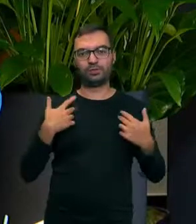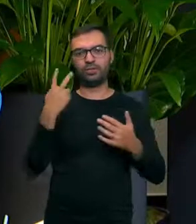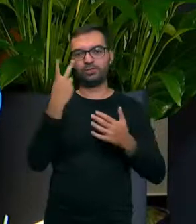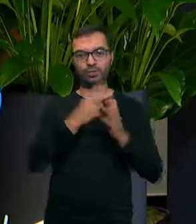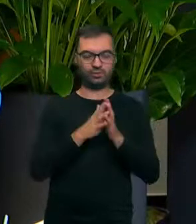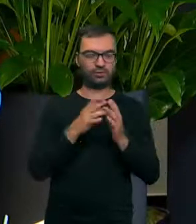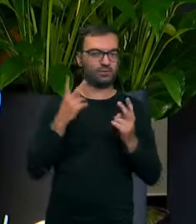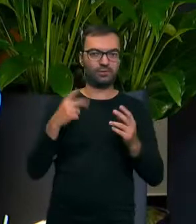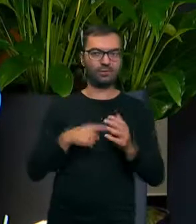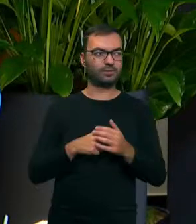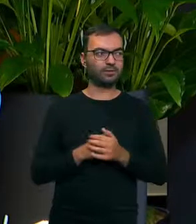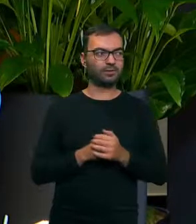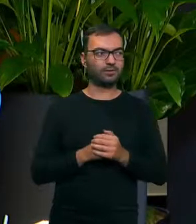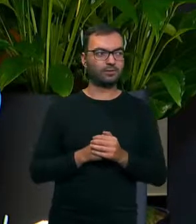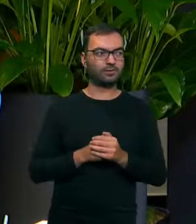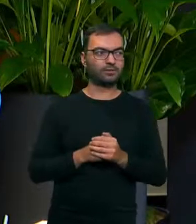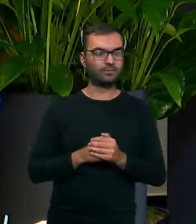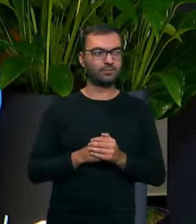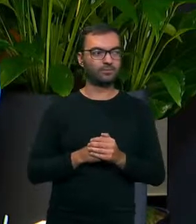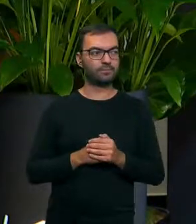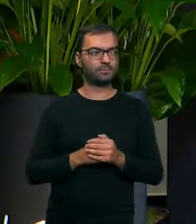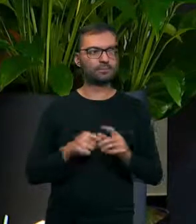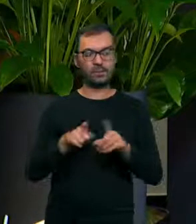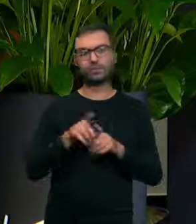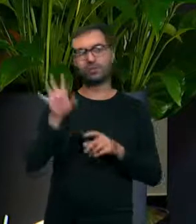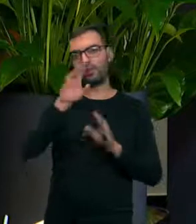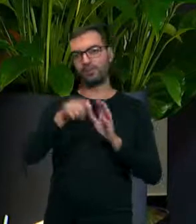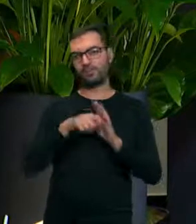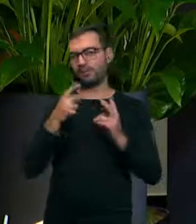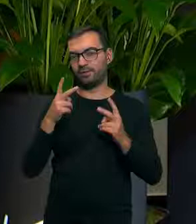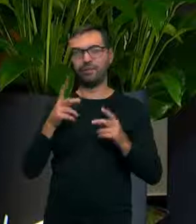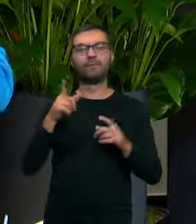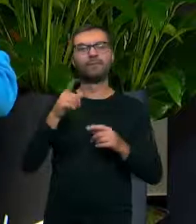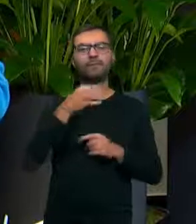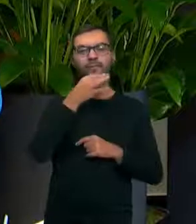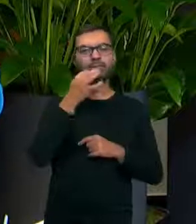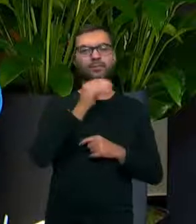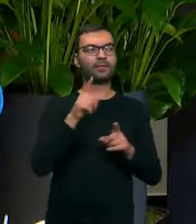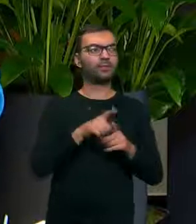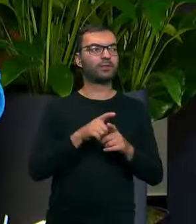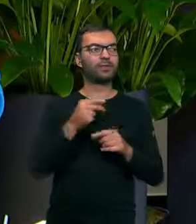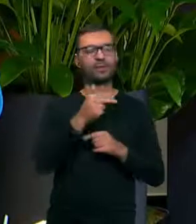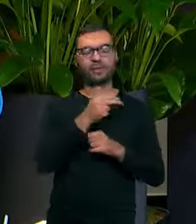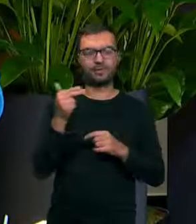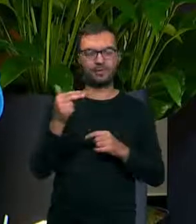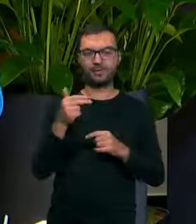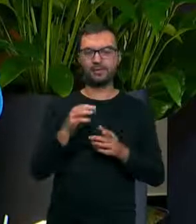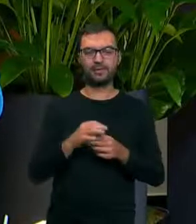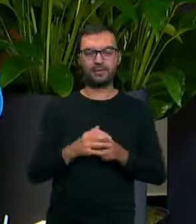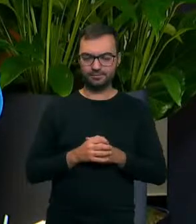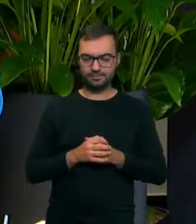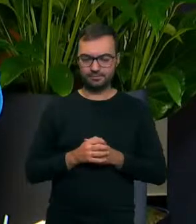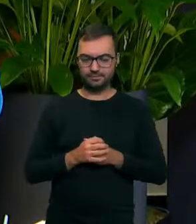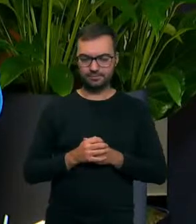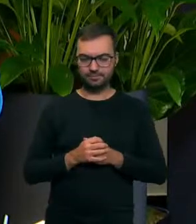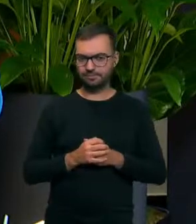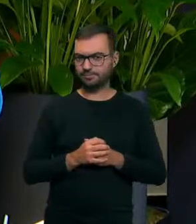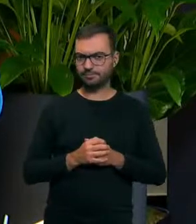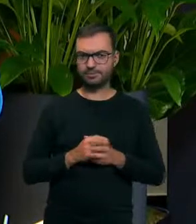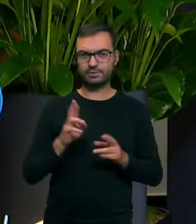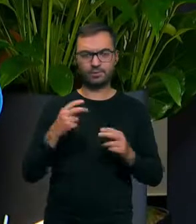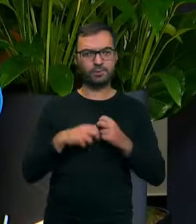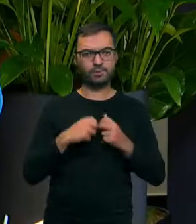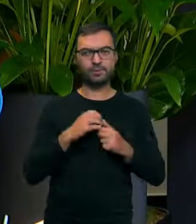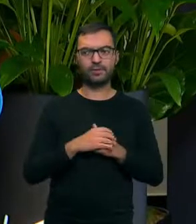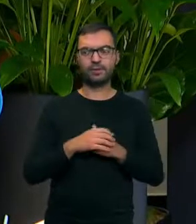pana książki, jak i przy oglądaniu tego filmu. Panie Cezary, też pojawił się taki wątek w naszej rozmowie od początku